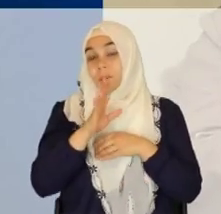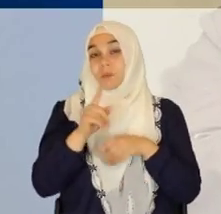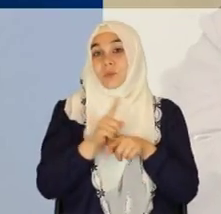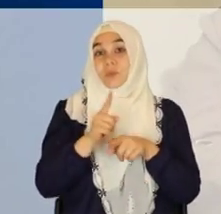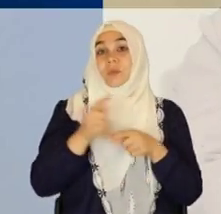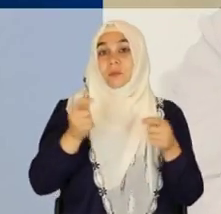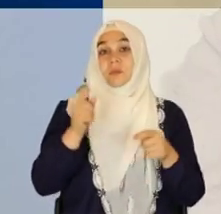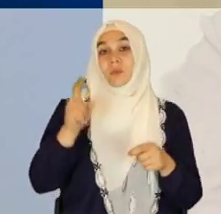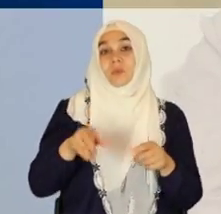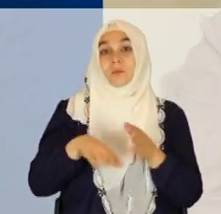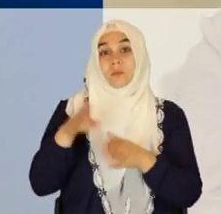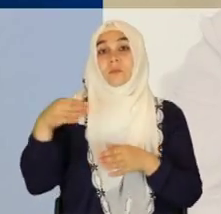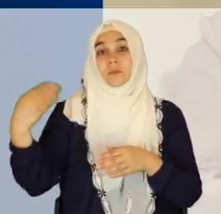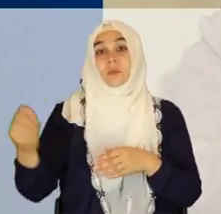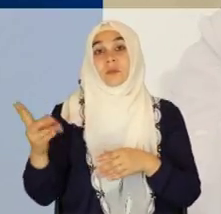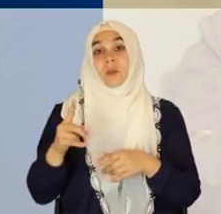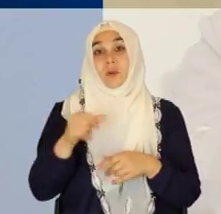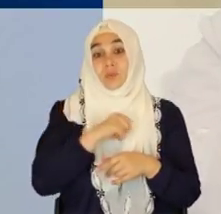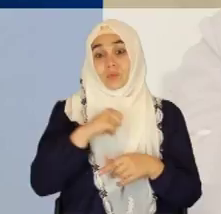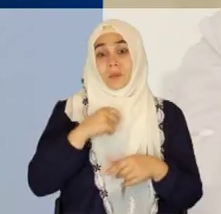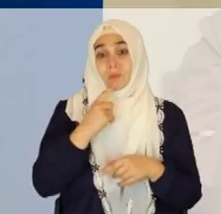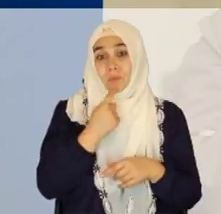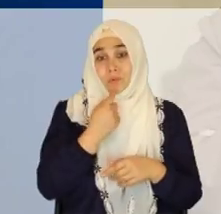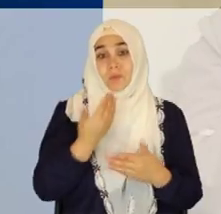demasin deb turgan odamga berish kerak. O'zi ishchi qoq.